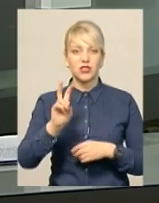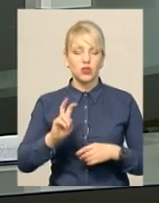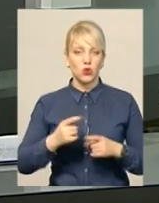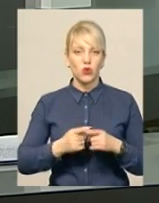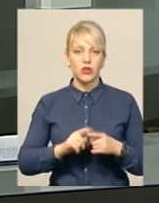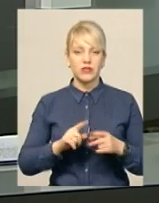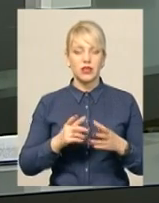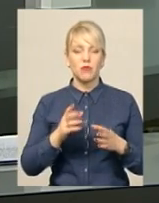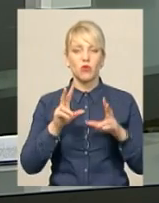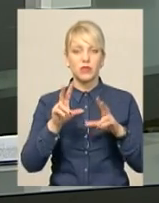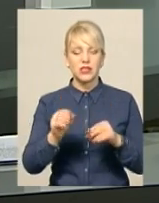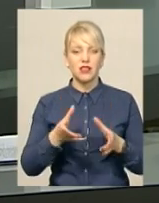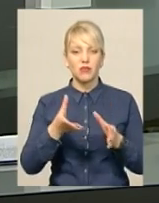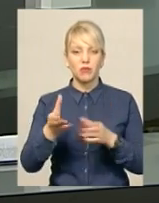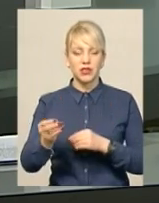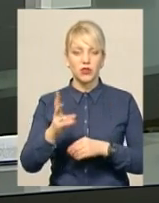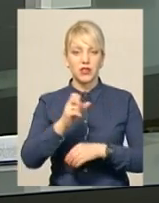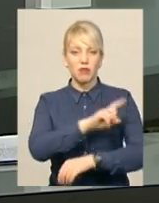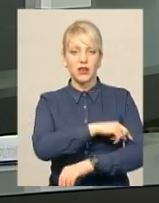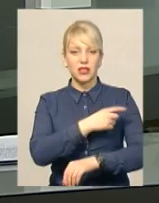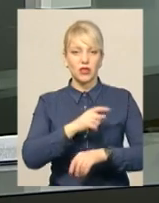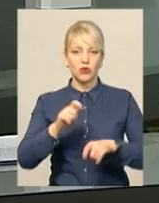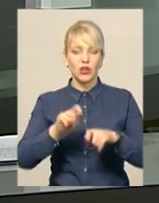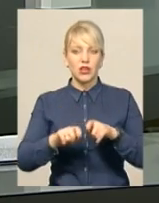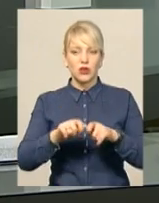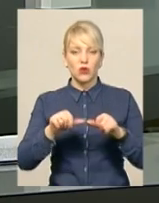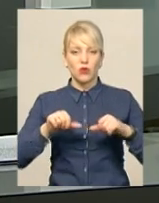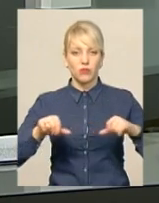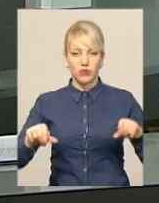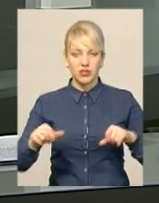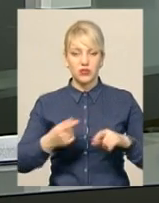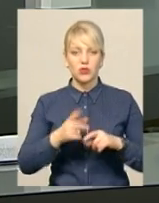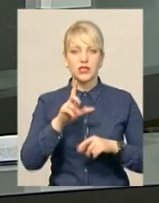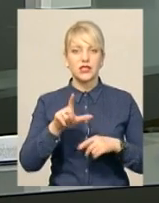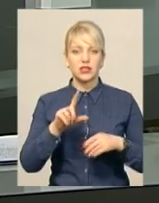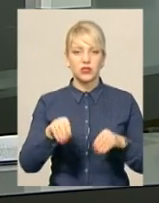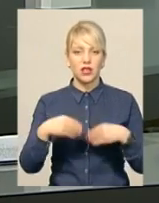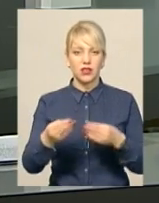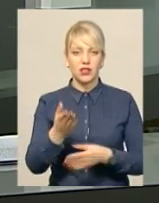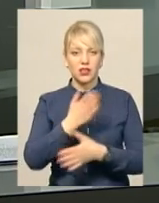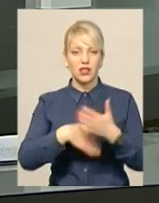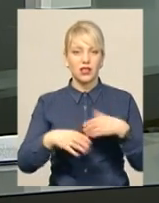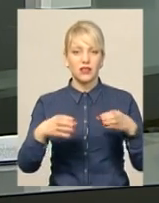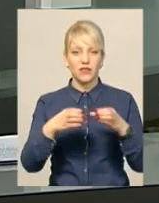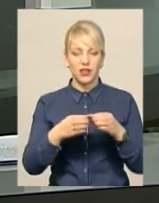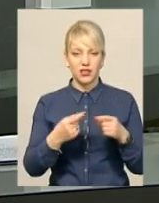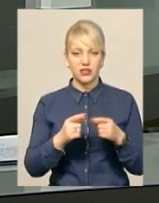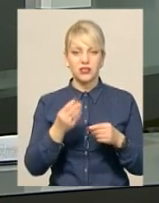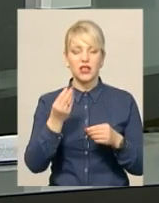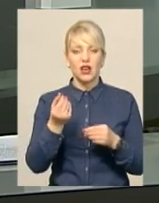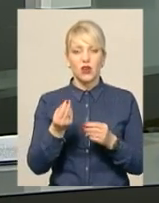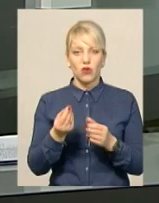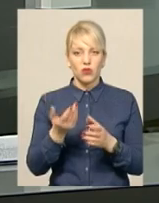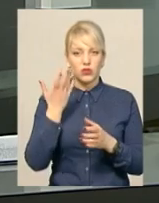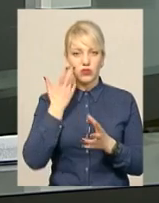на рішення медико-соціальної комісії про призначення групи інвалідності. Кошти отримувала частинами, і саме під час одержання другої частини